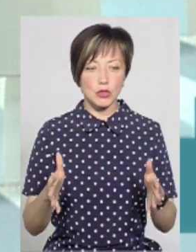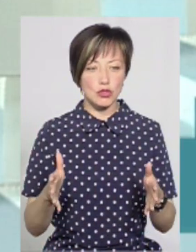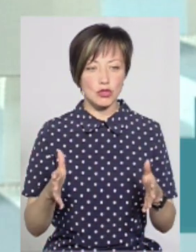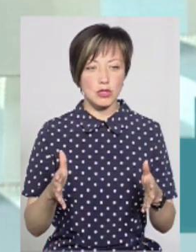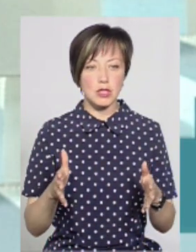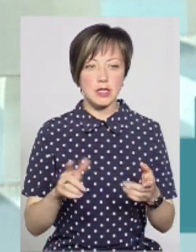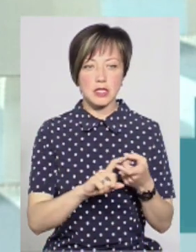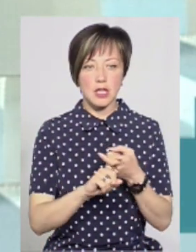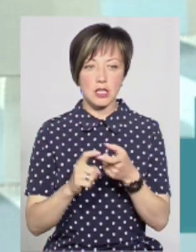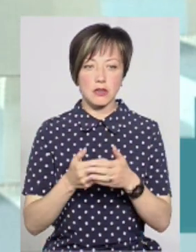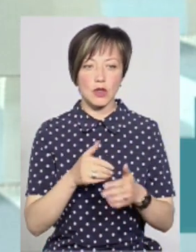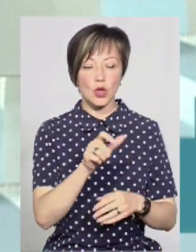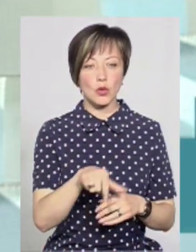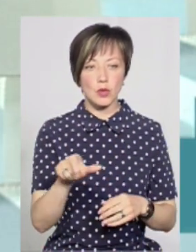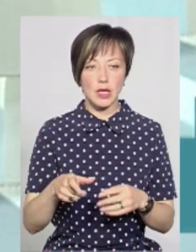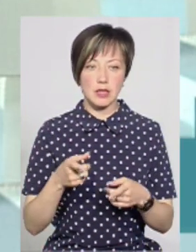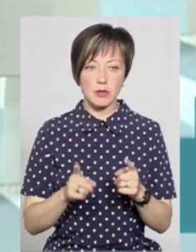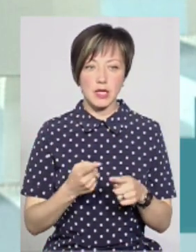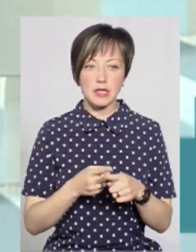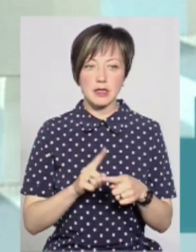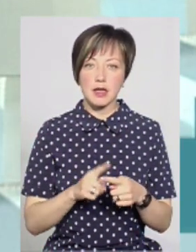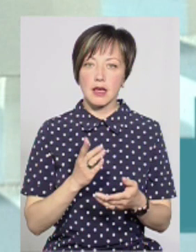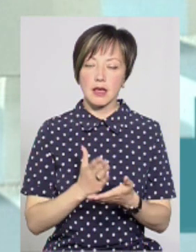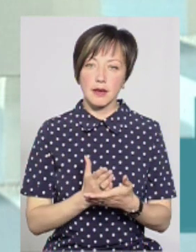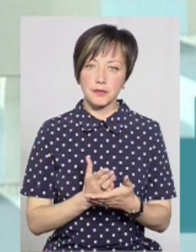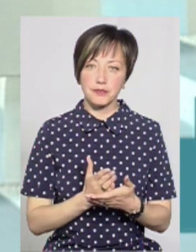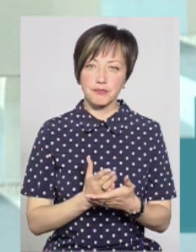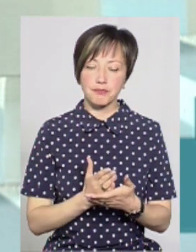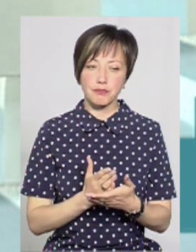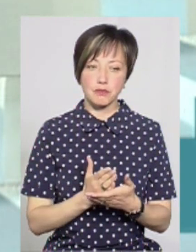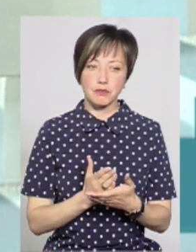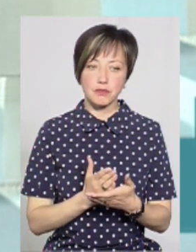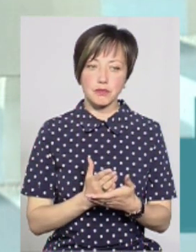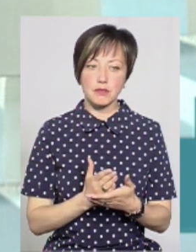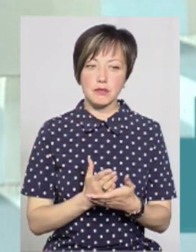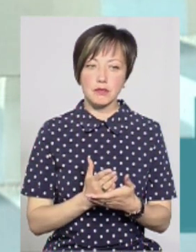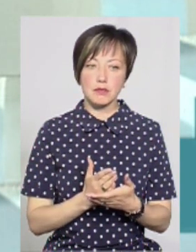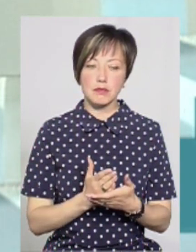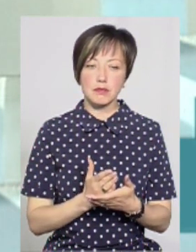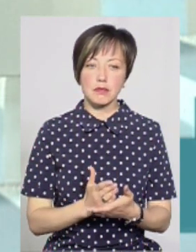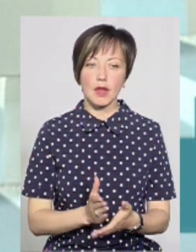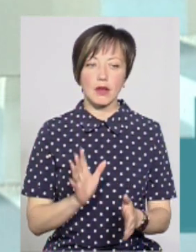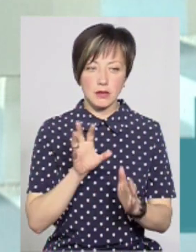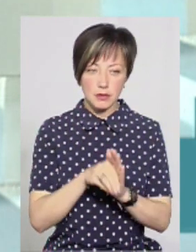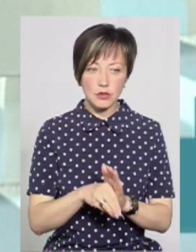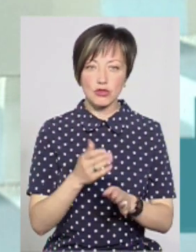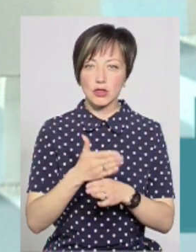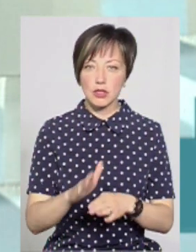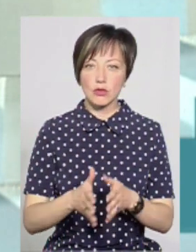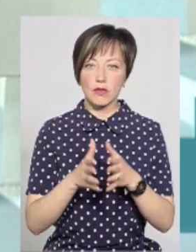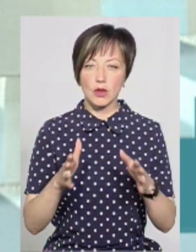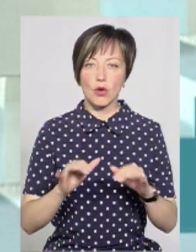що це залежить від людей, насправді. І це є такою невід'ємною великою частиною